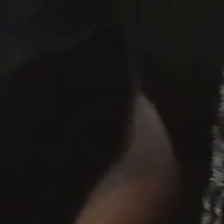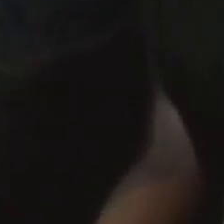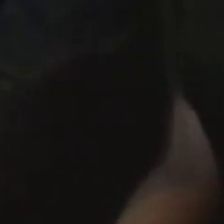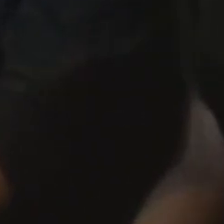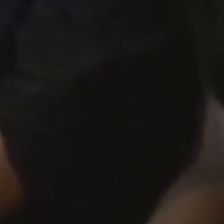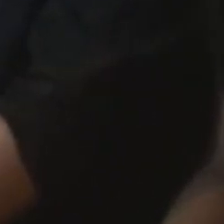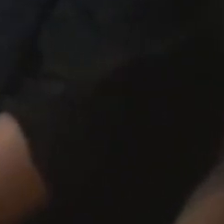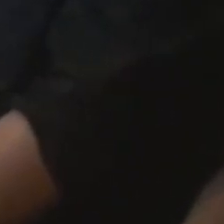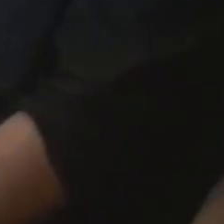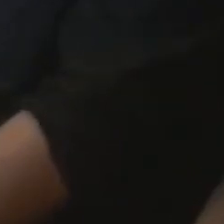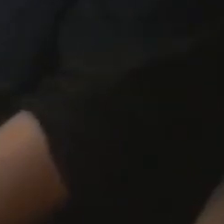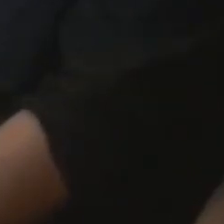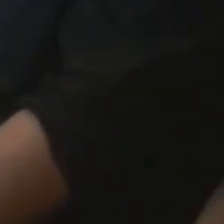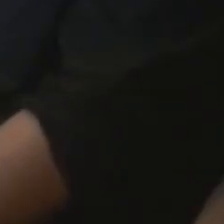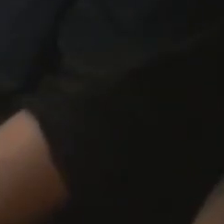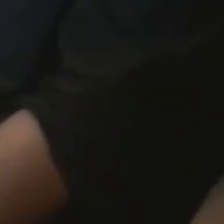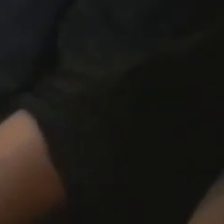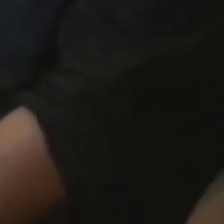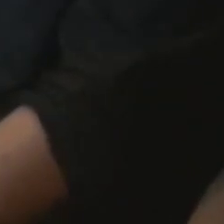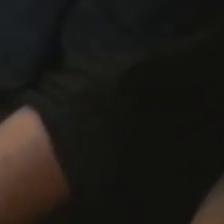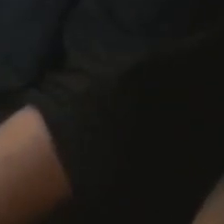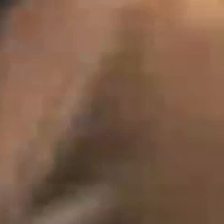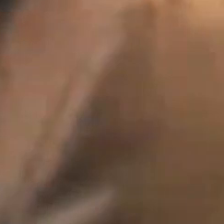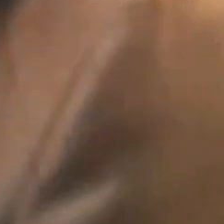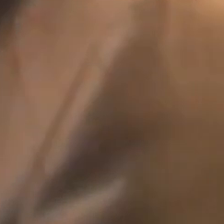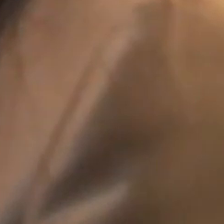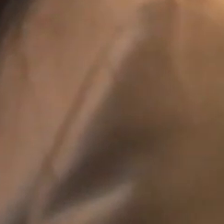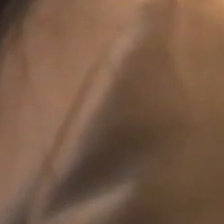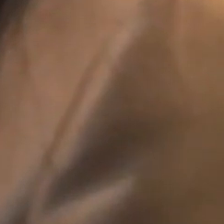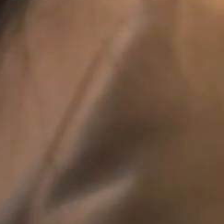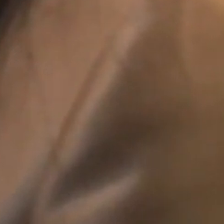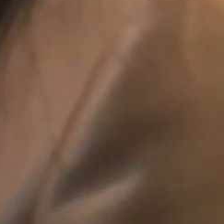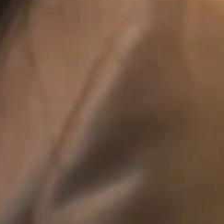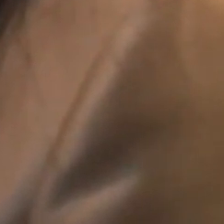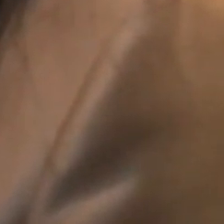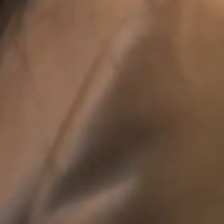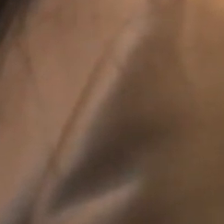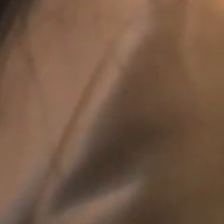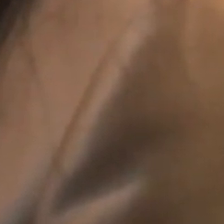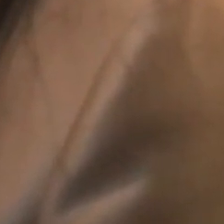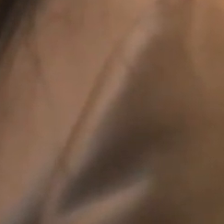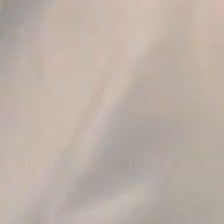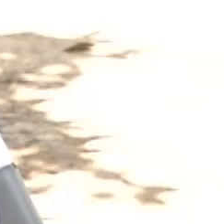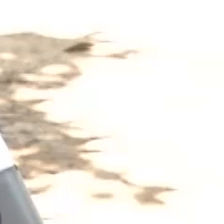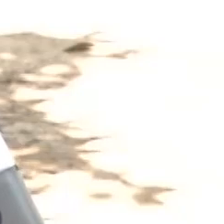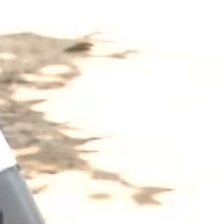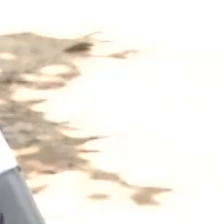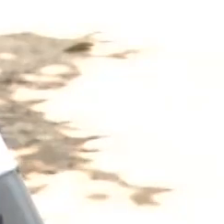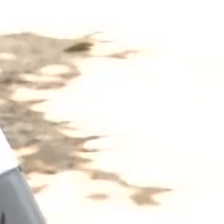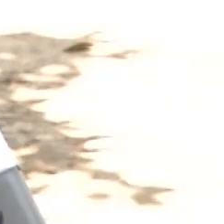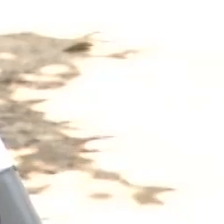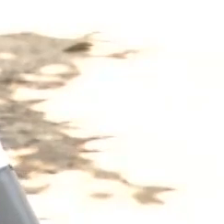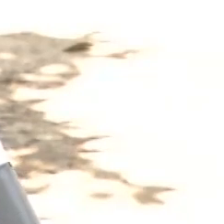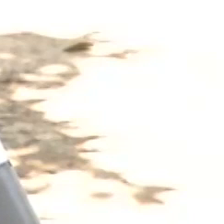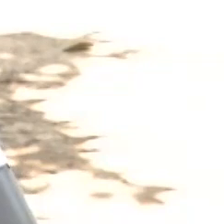jenis. Kuasa hukum menyatakan 30 peserta menjadi korban, namun baru 7 finalis yang memberikan kuasa. Hari ini